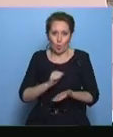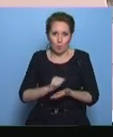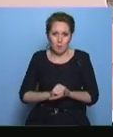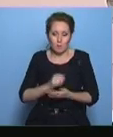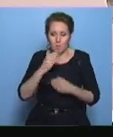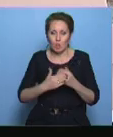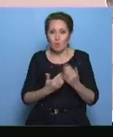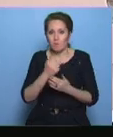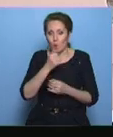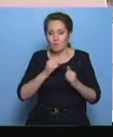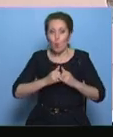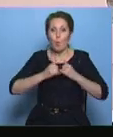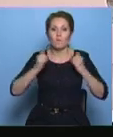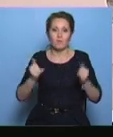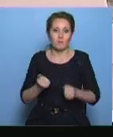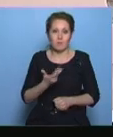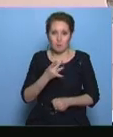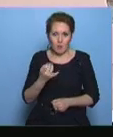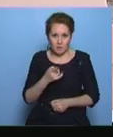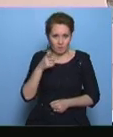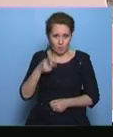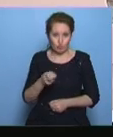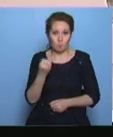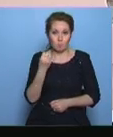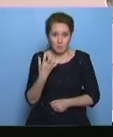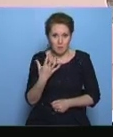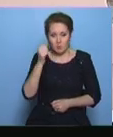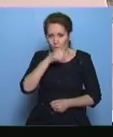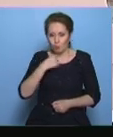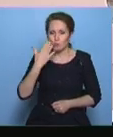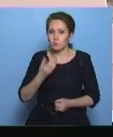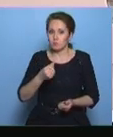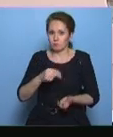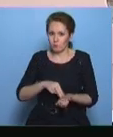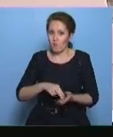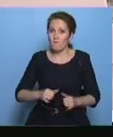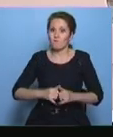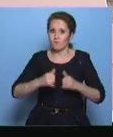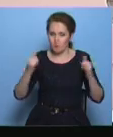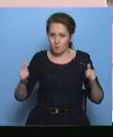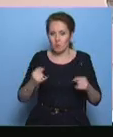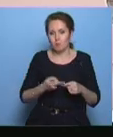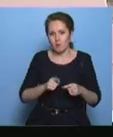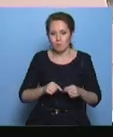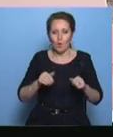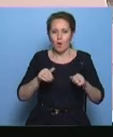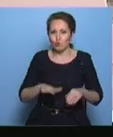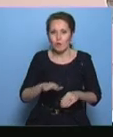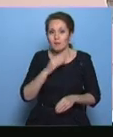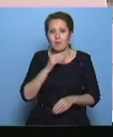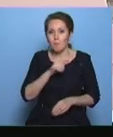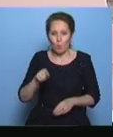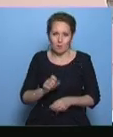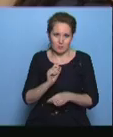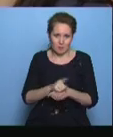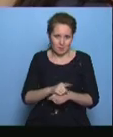разы. Причина – в 2015-м госпошлина вырастет. Однако использовать загранпаспорт в эти каникулы решились немногие. Анна Ковырзина